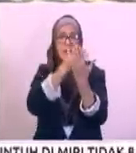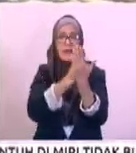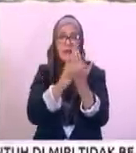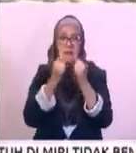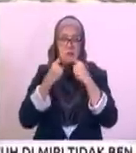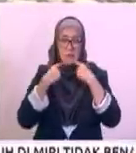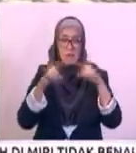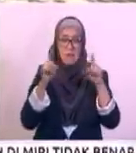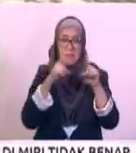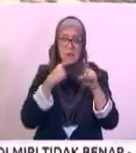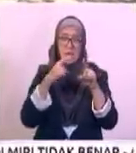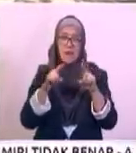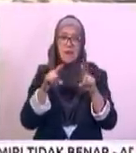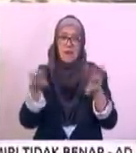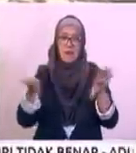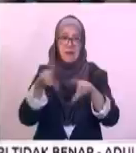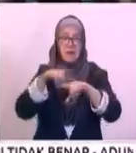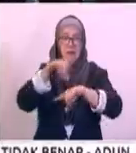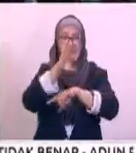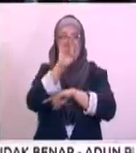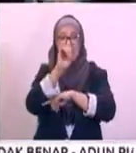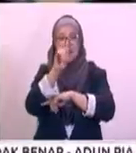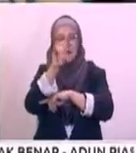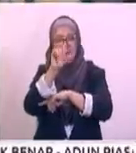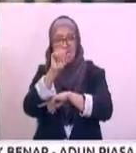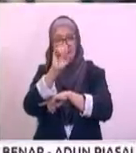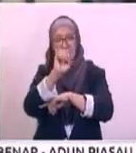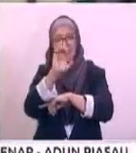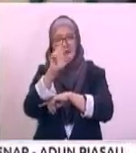Felda 2019 di Felda Selancar 3,